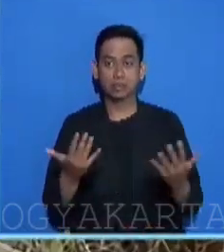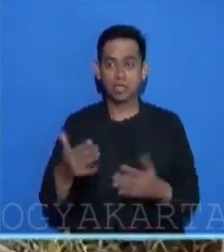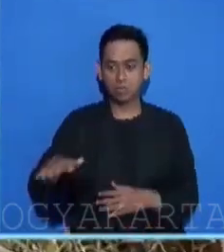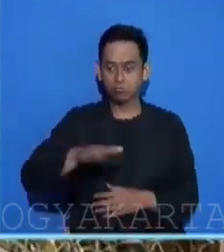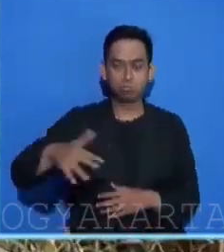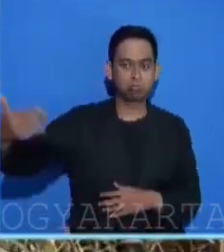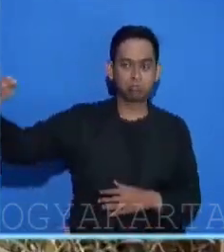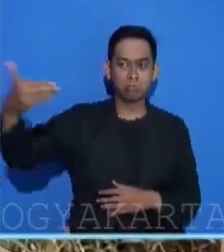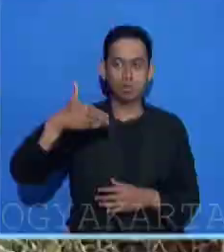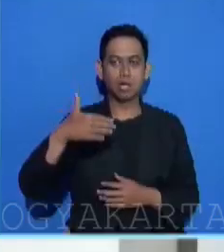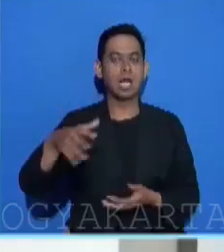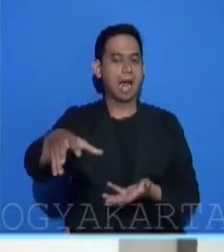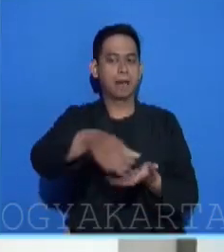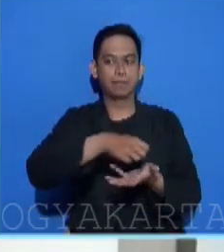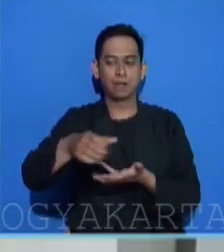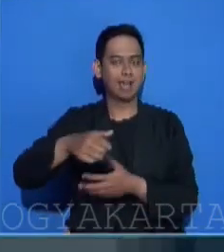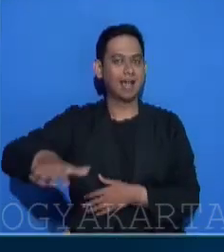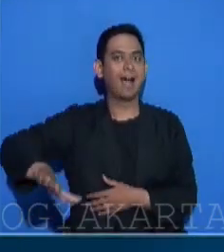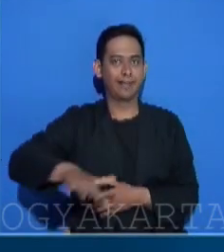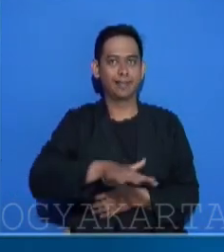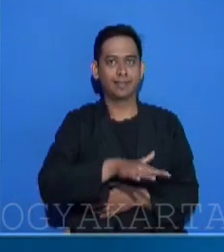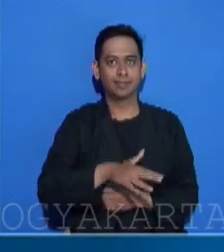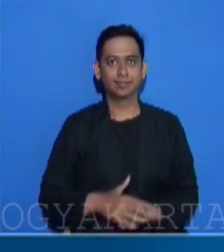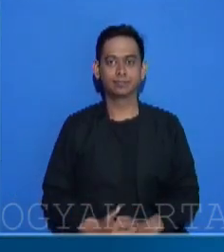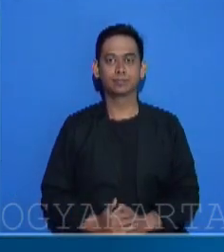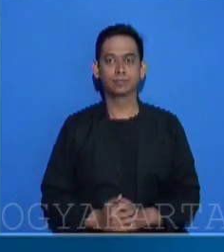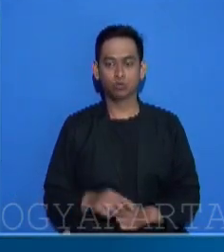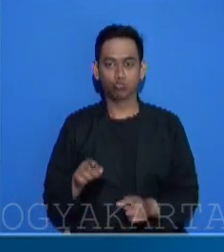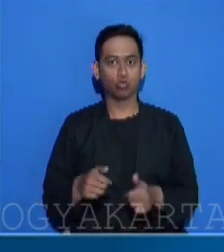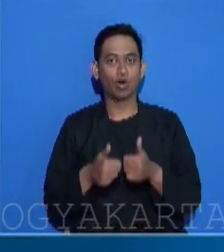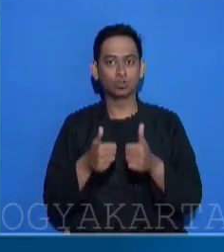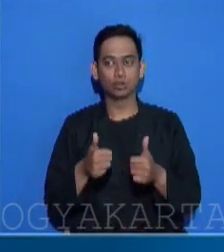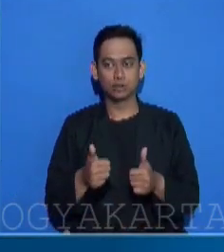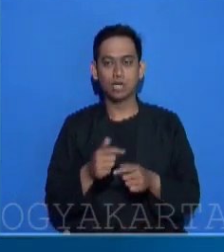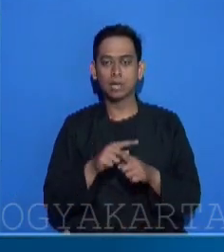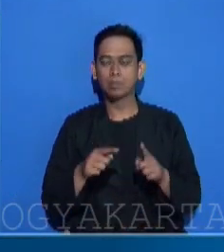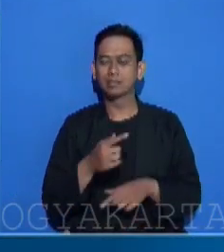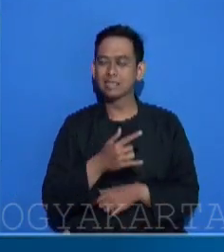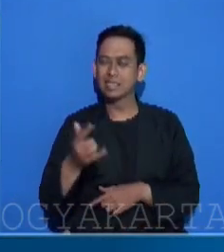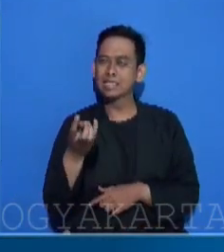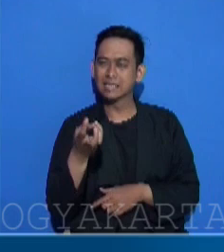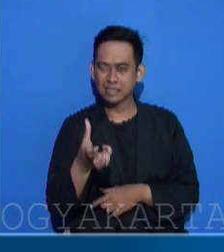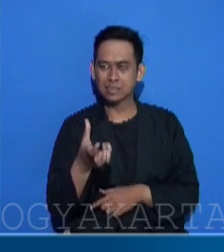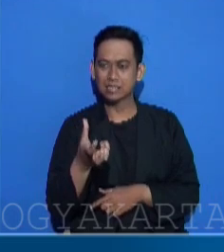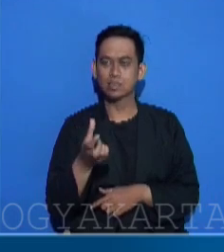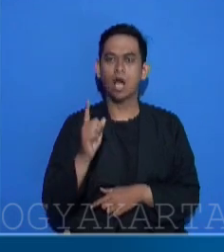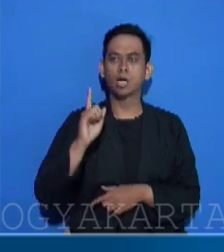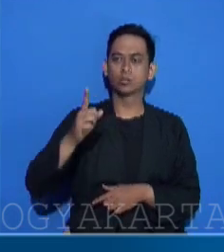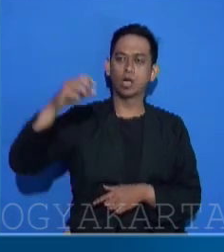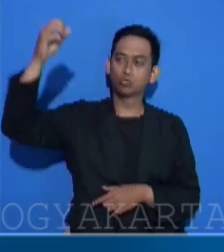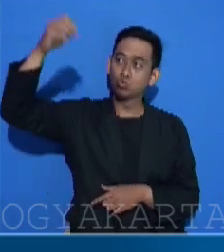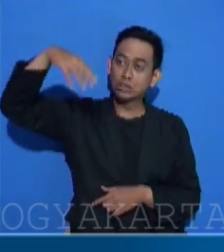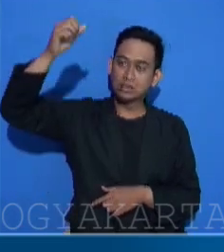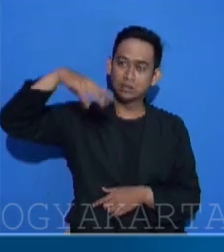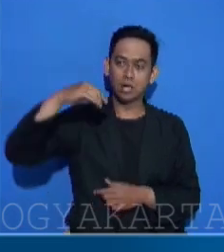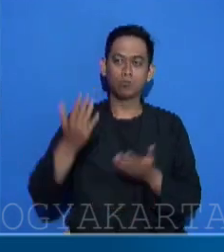mengambil air di sini ya masih bagus tapi ya agak kurang sedikit nanti kalau udah ada hujan ya bisa besar lagi